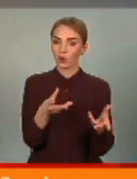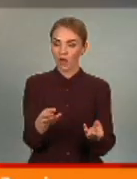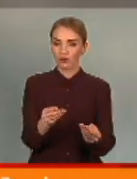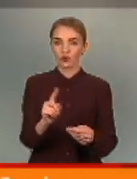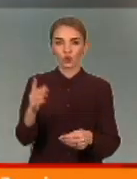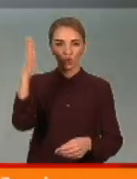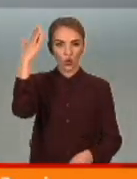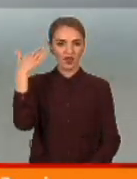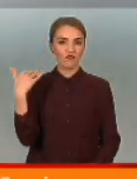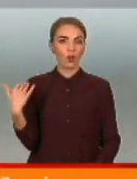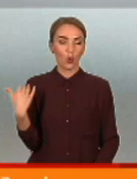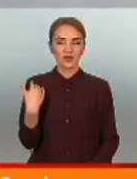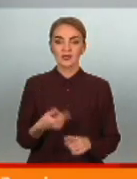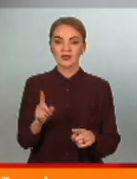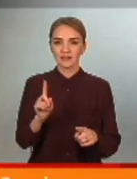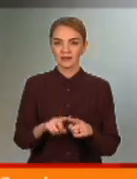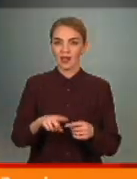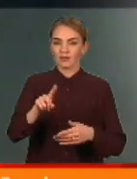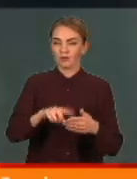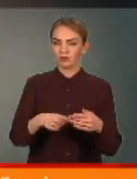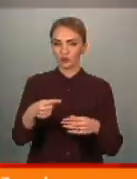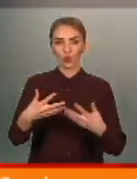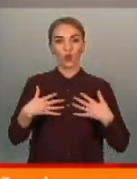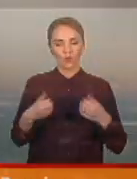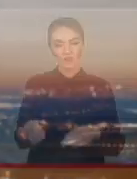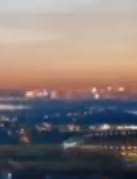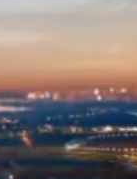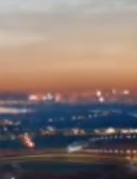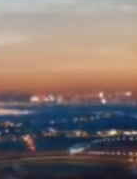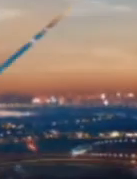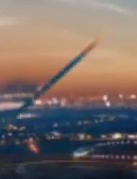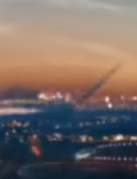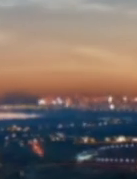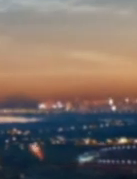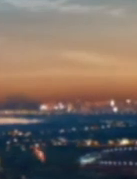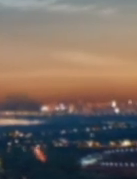переконав його, що довге волосся – це запорука здоров'я і довголіття.